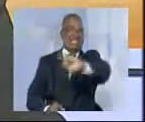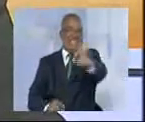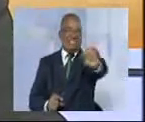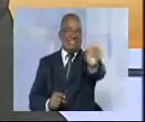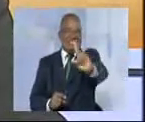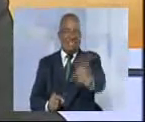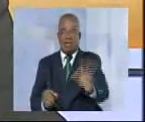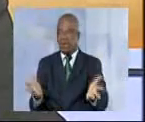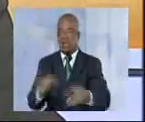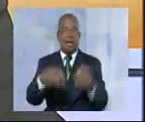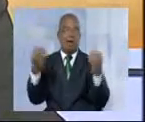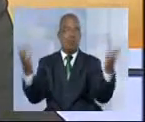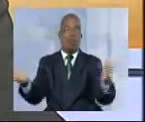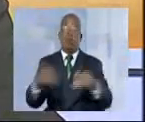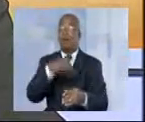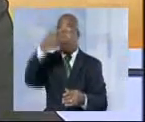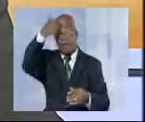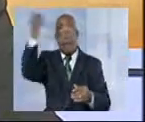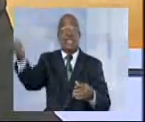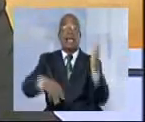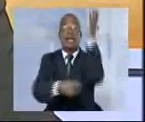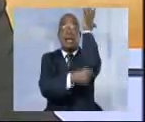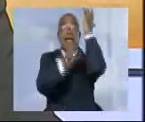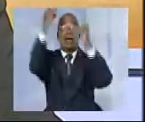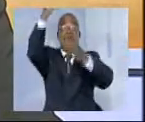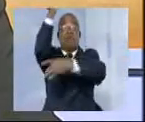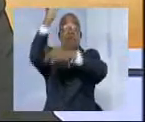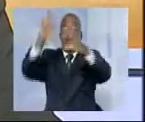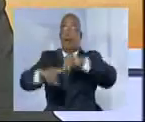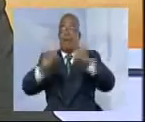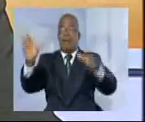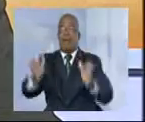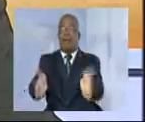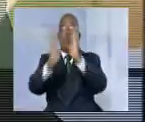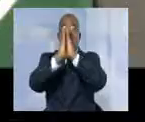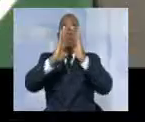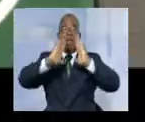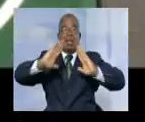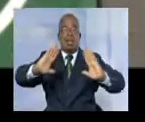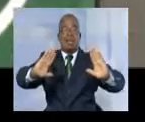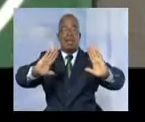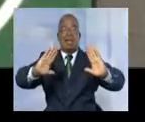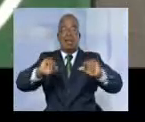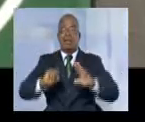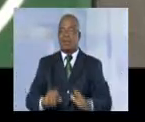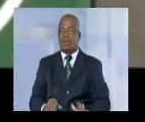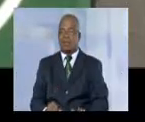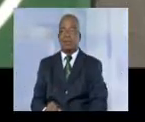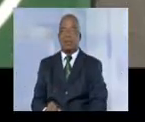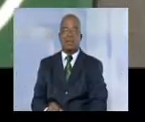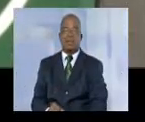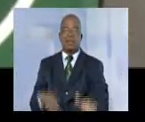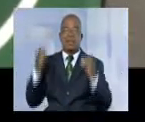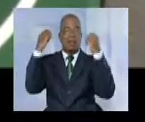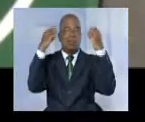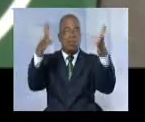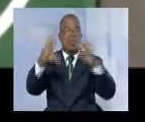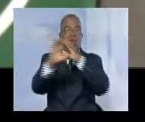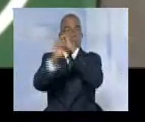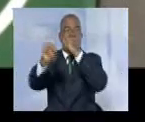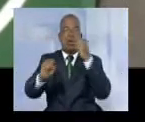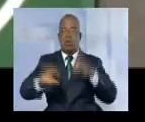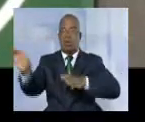La commission électorale indépendante appelle au calme. Herman Niamia nous en dit plus. Les nombreuses campagnes menées